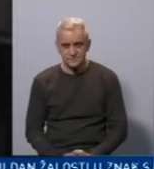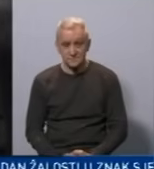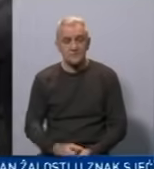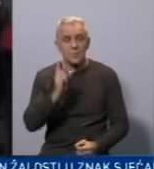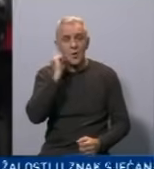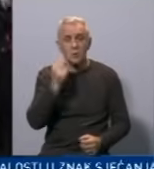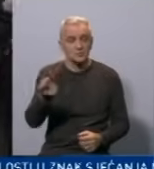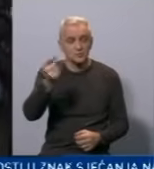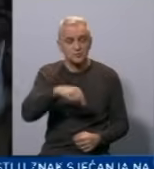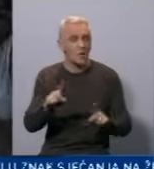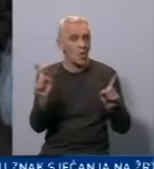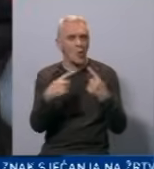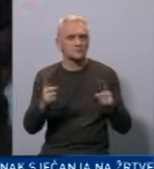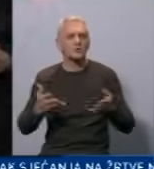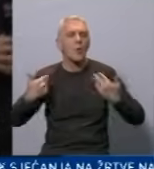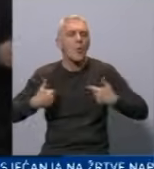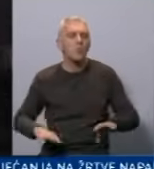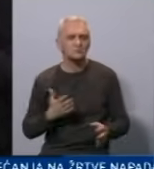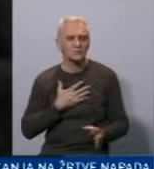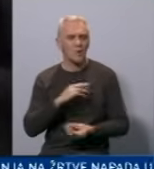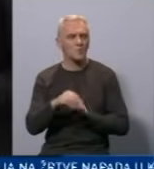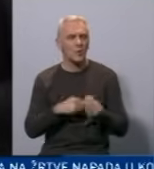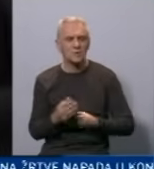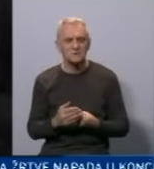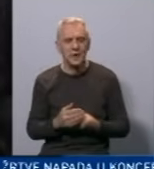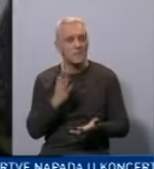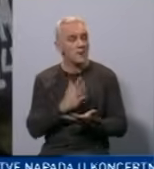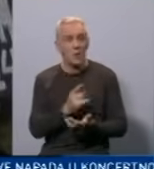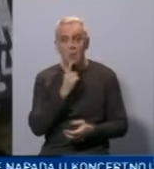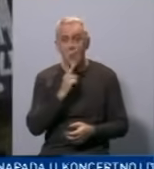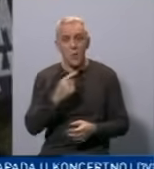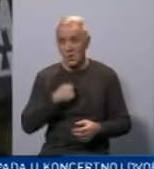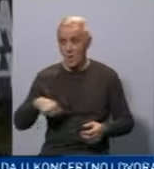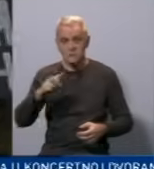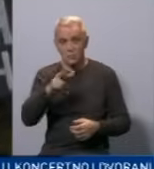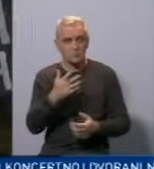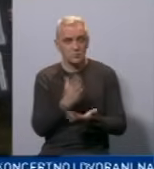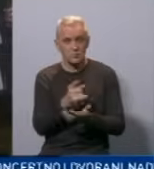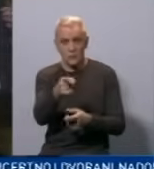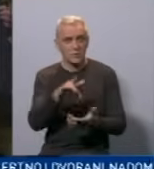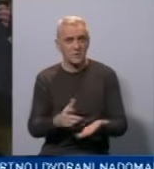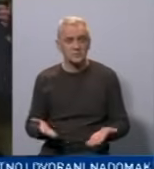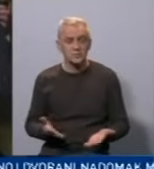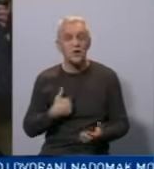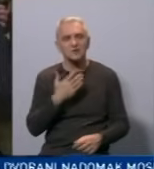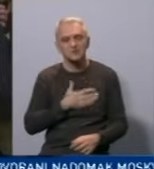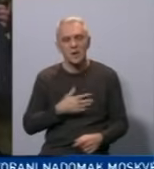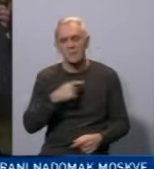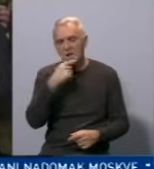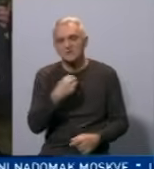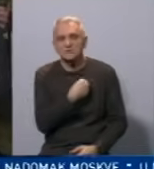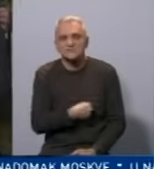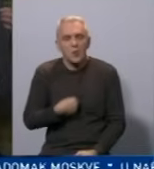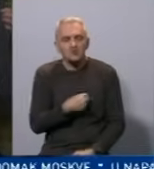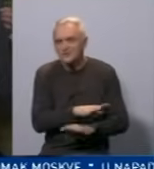Ljudi su došli na koncert da se opuste sa svojim porodicama. Bilo ko od nas mogao je biti na njihovom mjestu. Želim izraziti